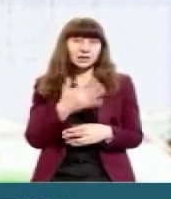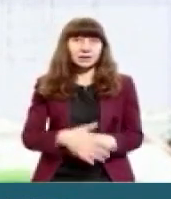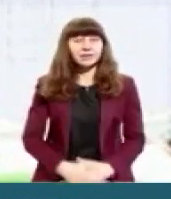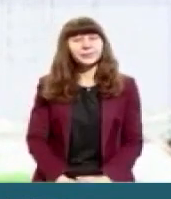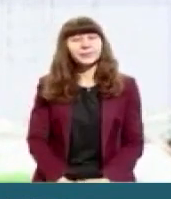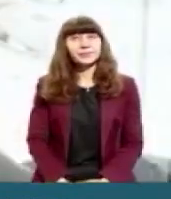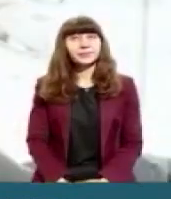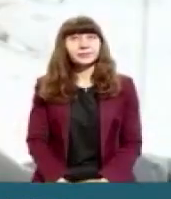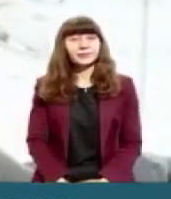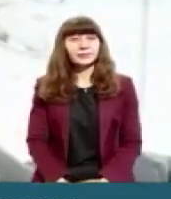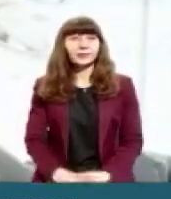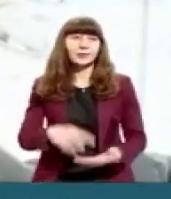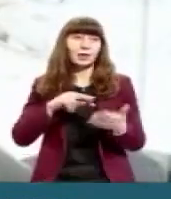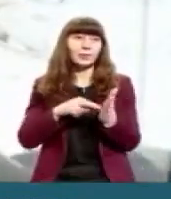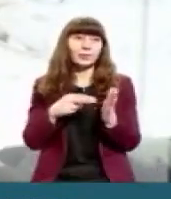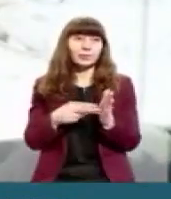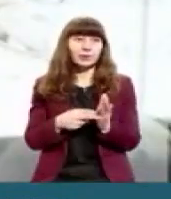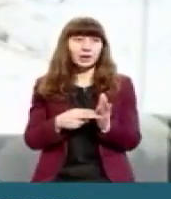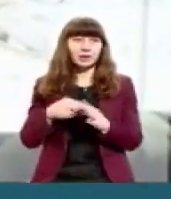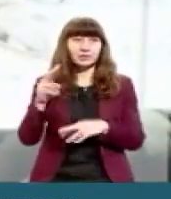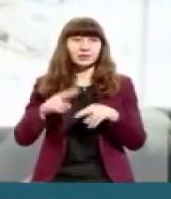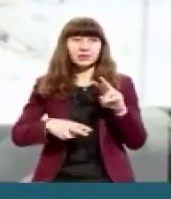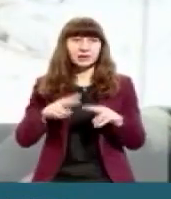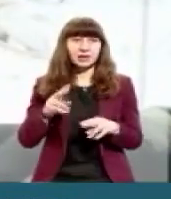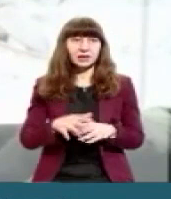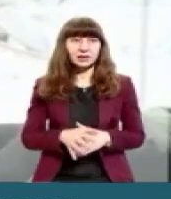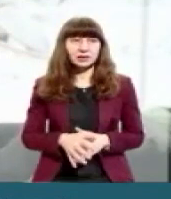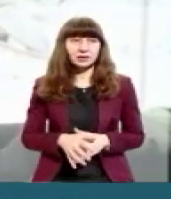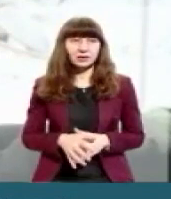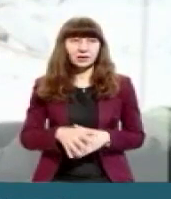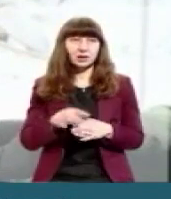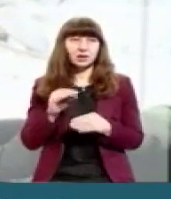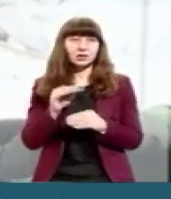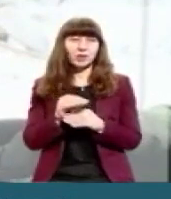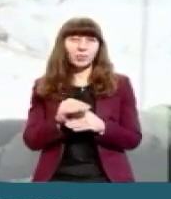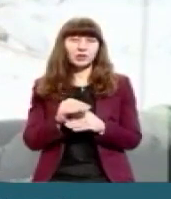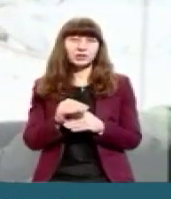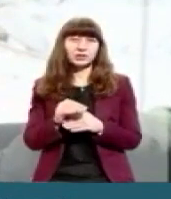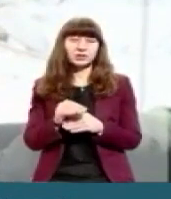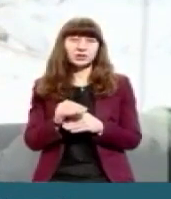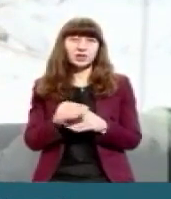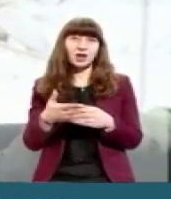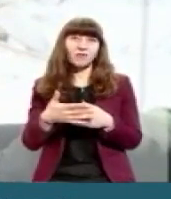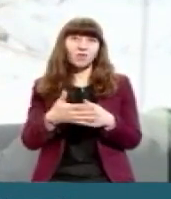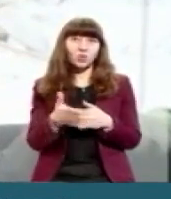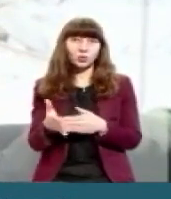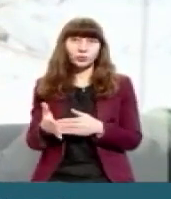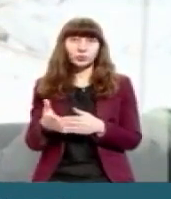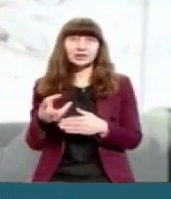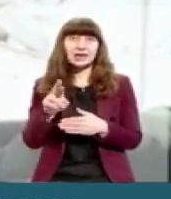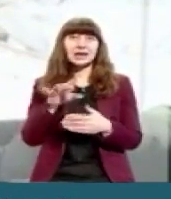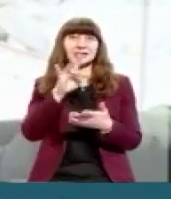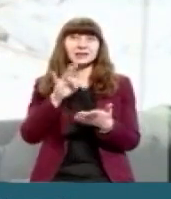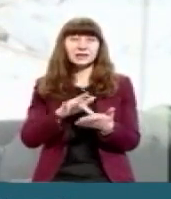Надежность в хорошем состоянии. Планово стоит, что отдельный дополнительный вход будет пристраиваться для центра активного